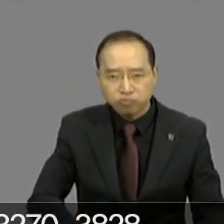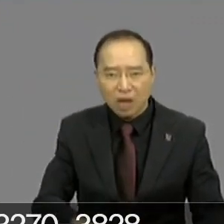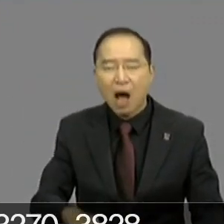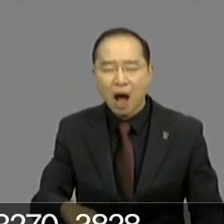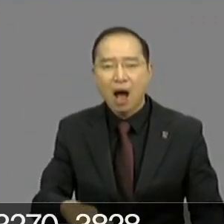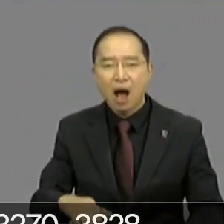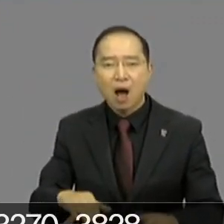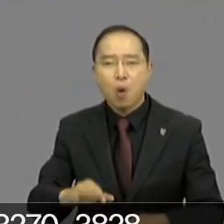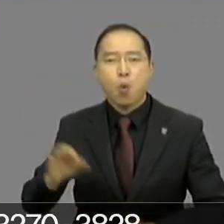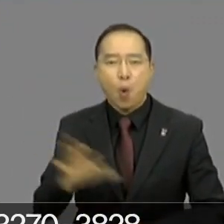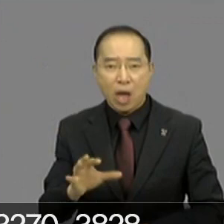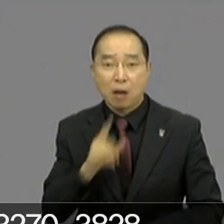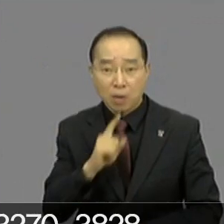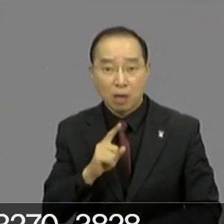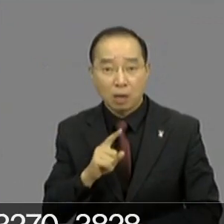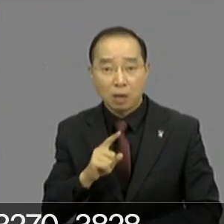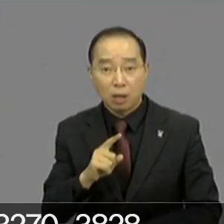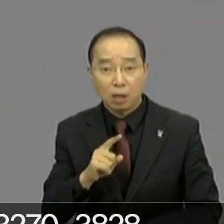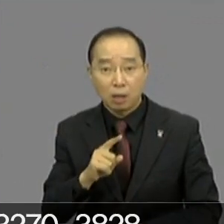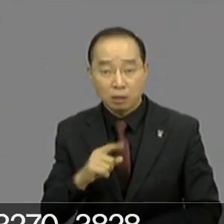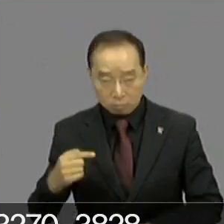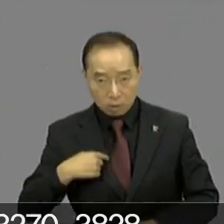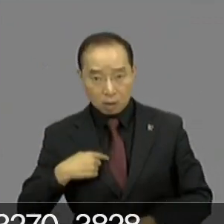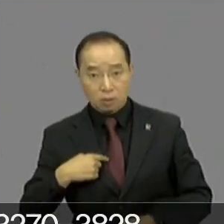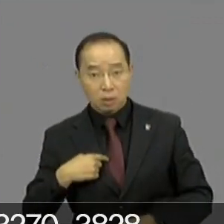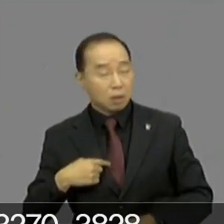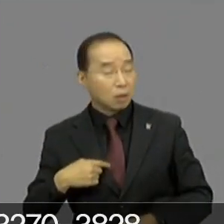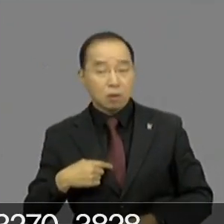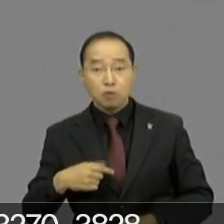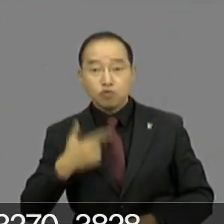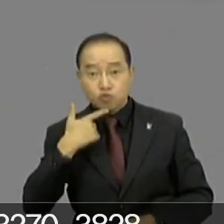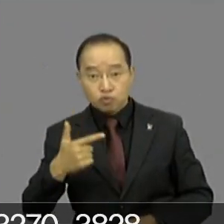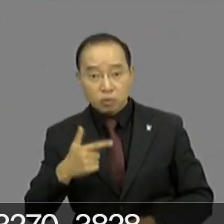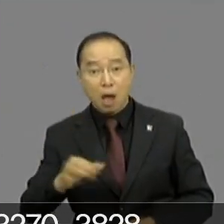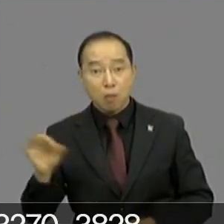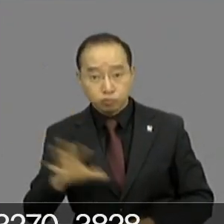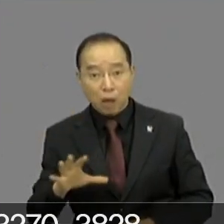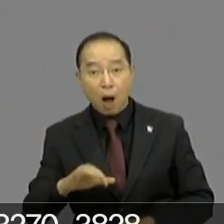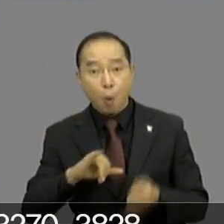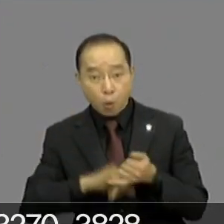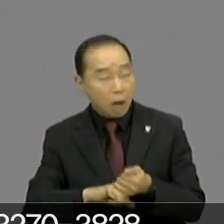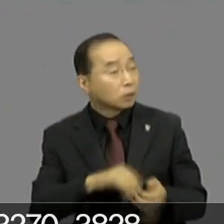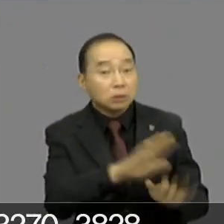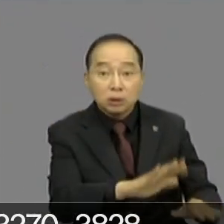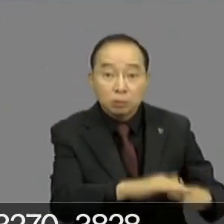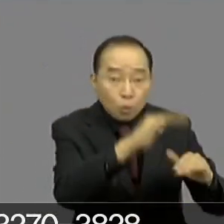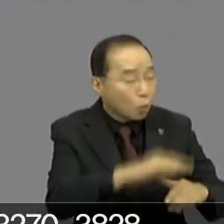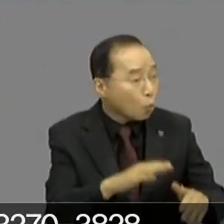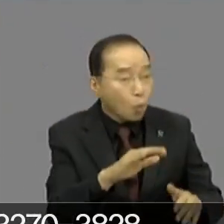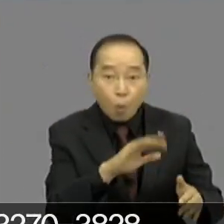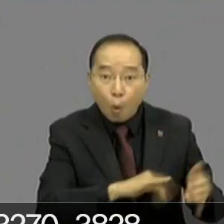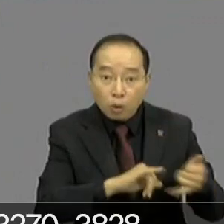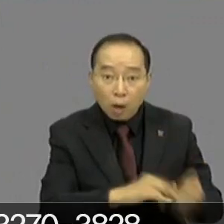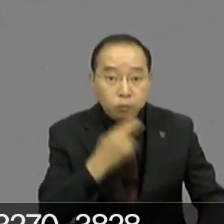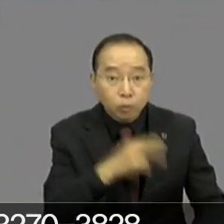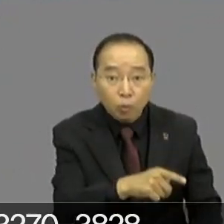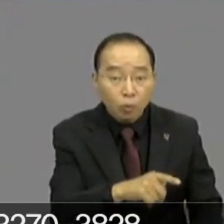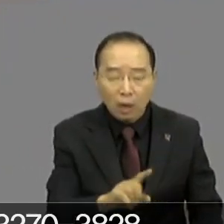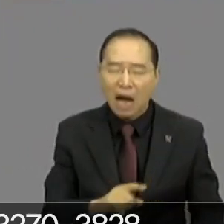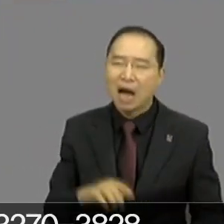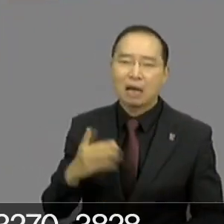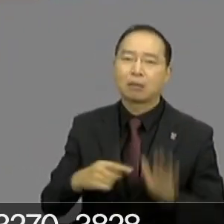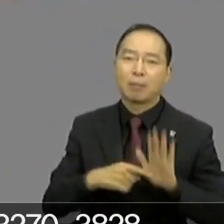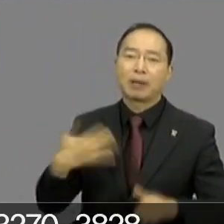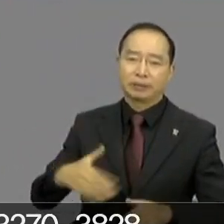저는 요번에 6세 무상의료 공약을 내놨는데 왜 이번에는 이 공약이 없는 겁니까 아 그 아직 발표 안 했습니다 왜냐면 제가